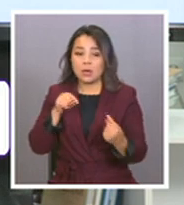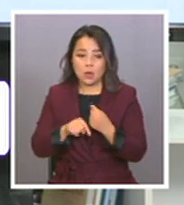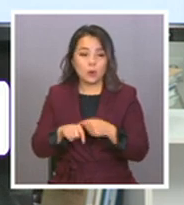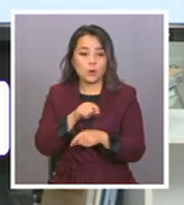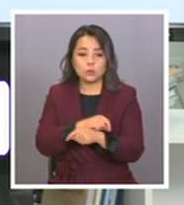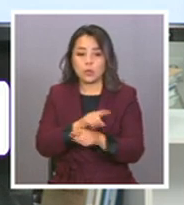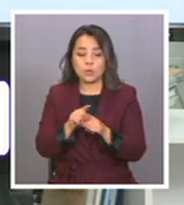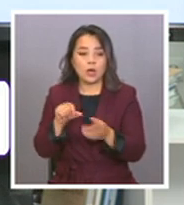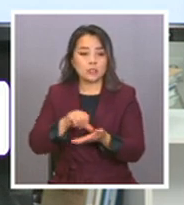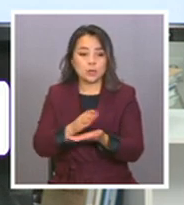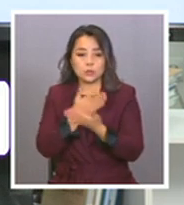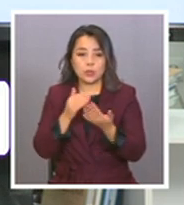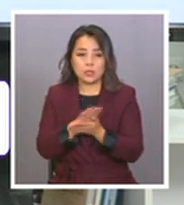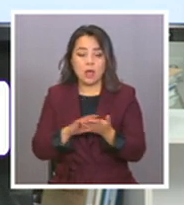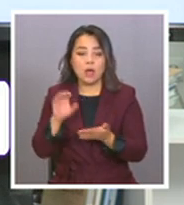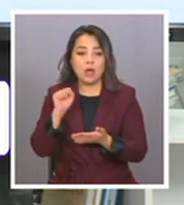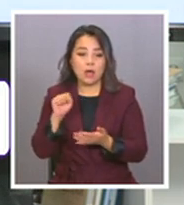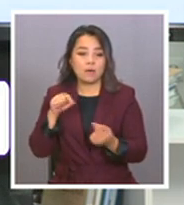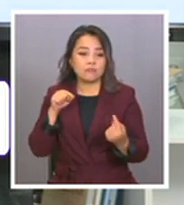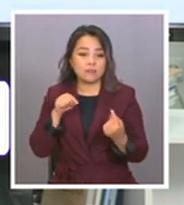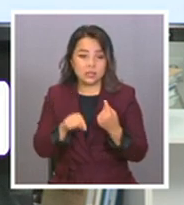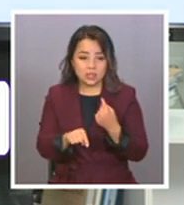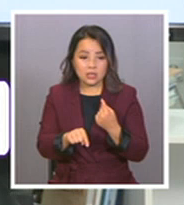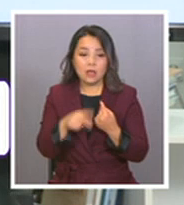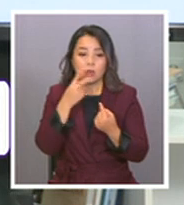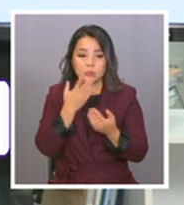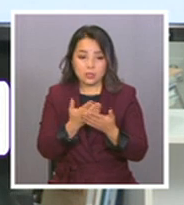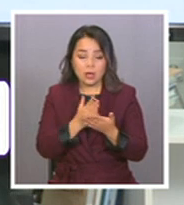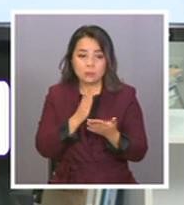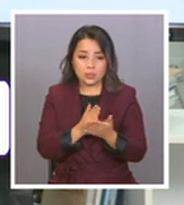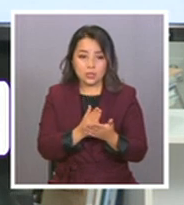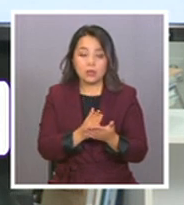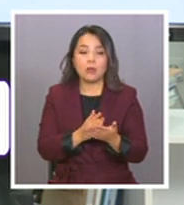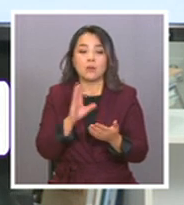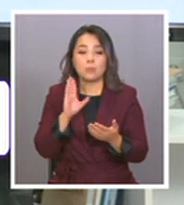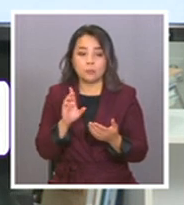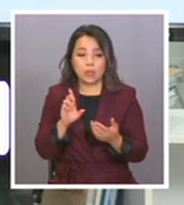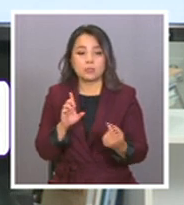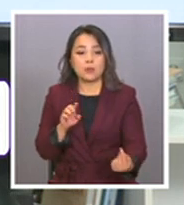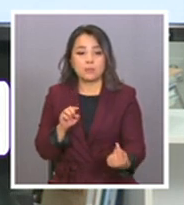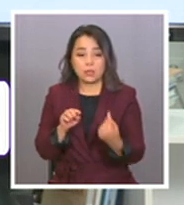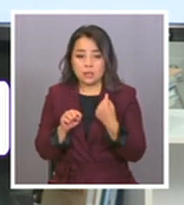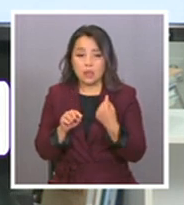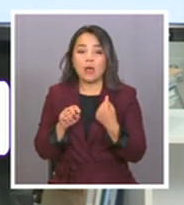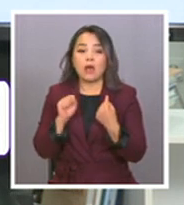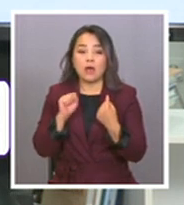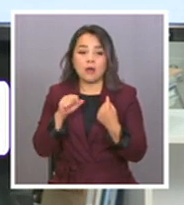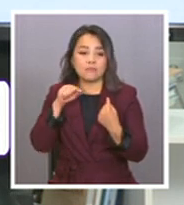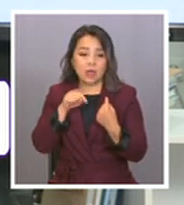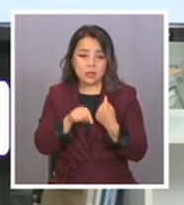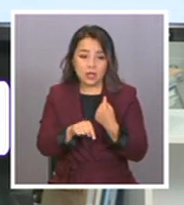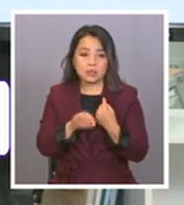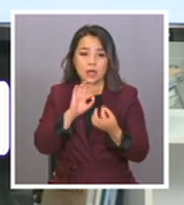жоқ екен балалар. А векторының көрсетілген қайда қарағаны, Б векторының көрсетілген шамасы қайда